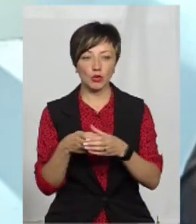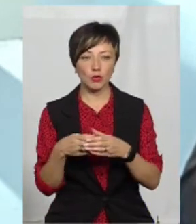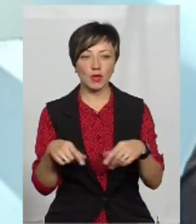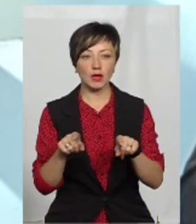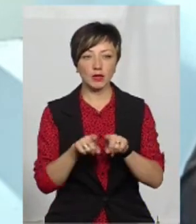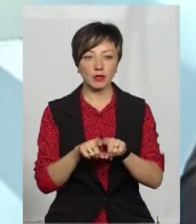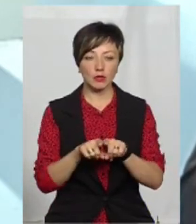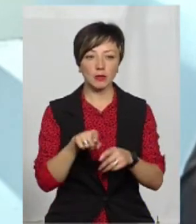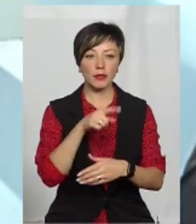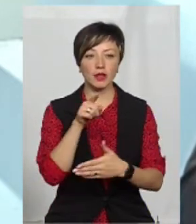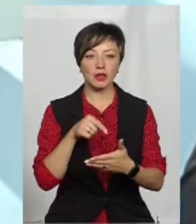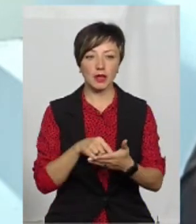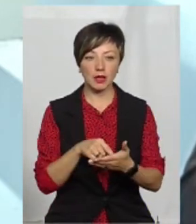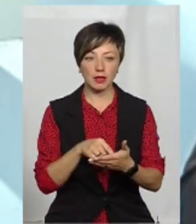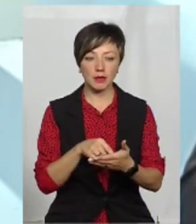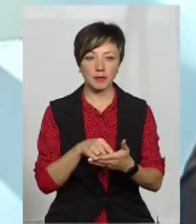же питання